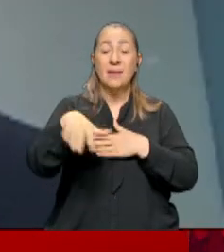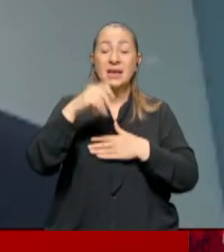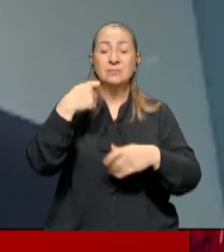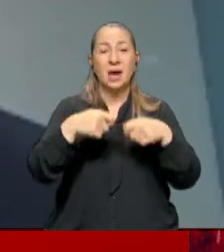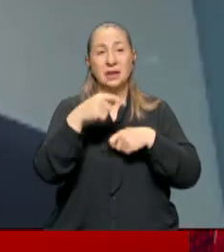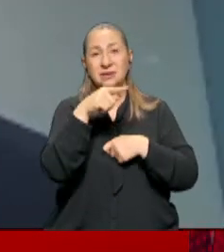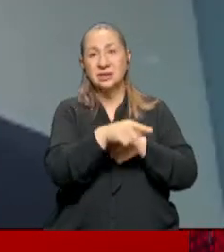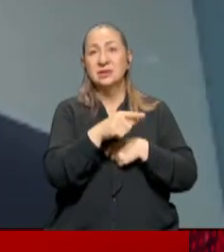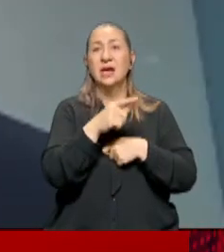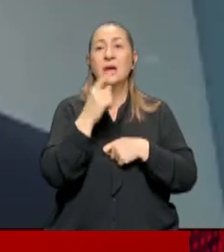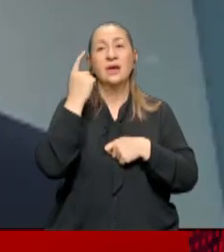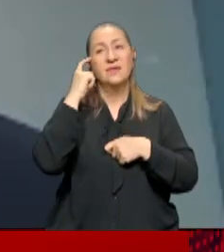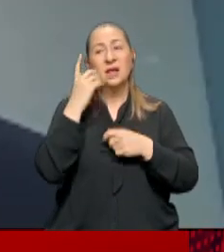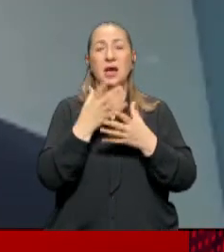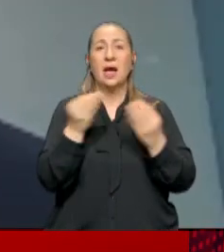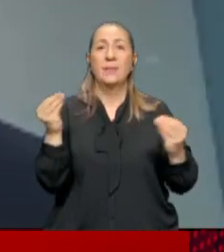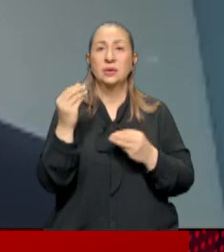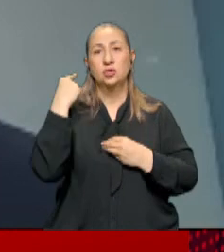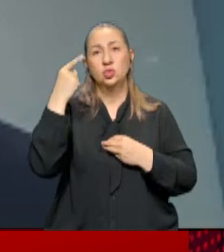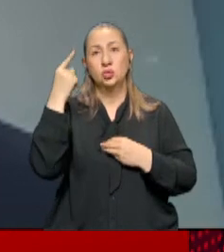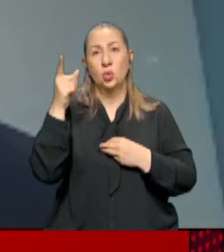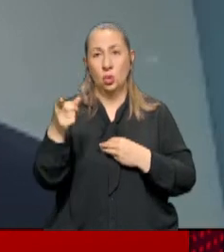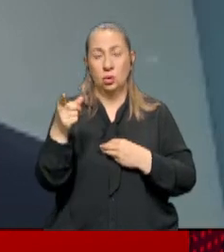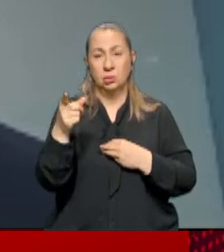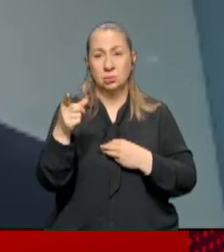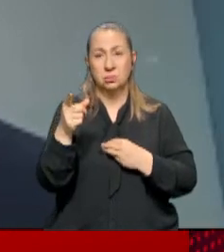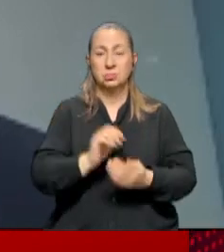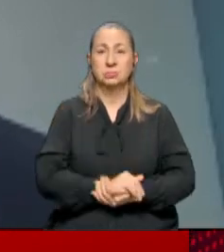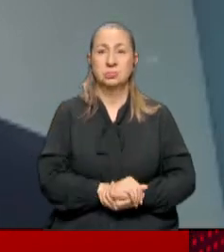Merkez Bankası'nın öngörü yeteneğini kaybettiğini düşünüyorlar bu